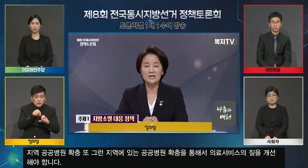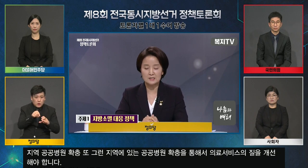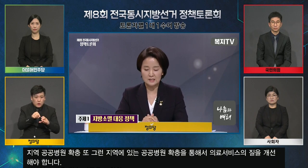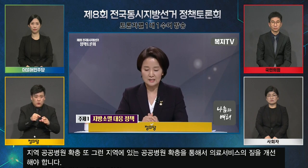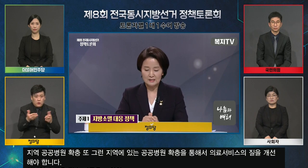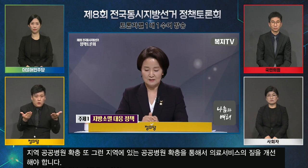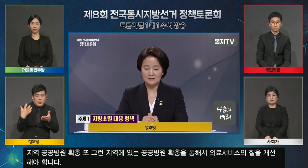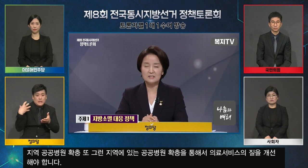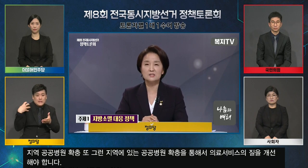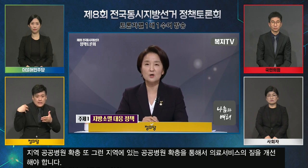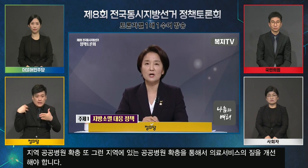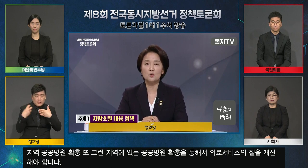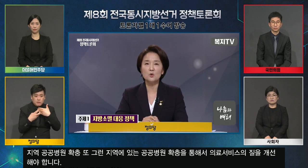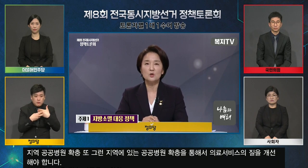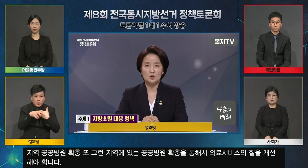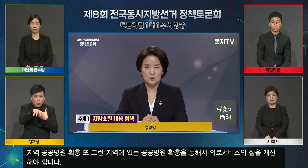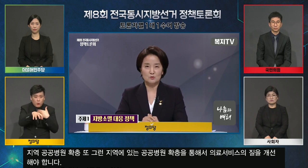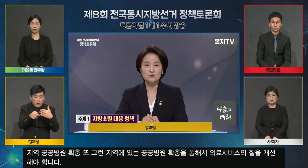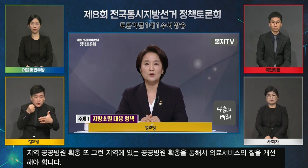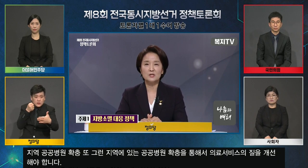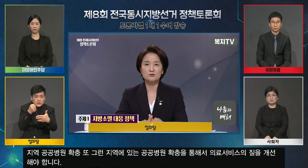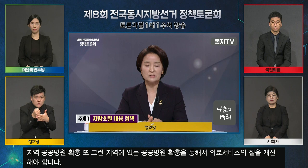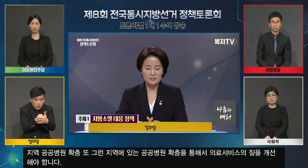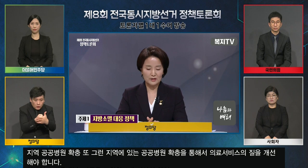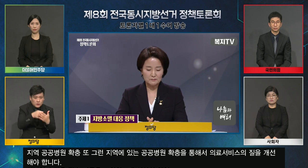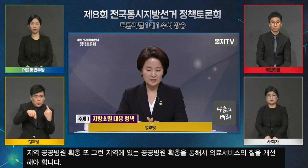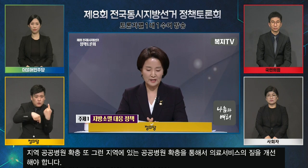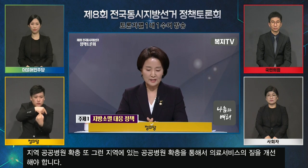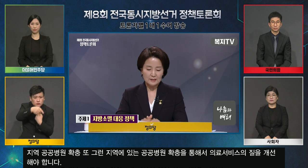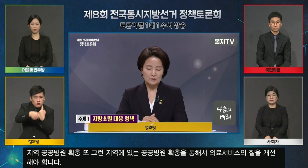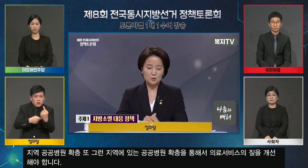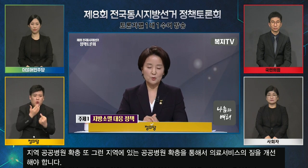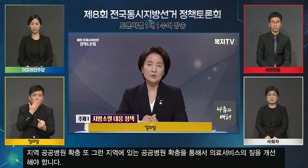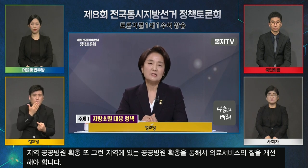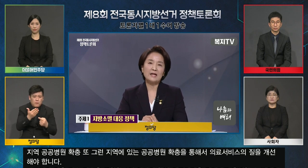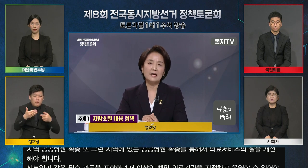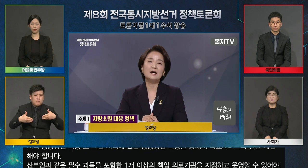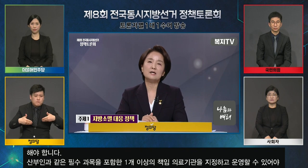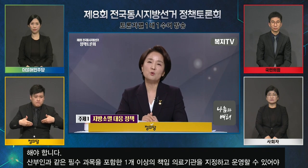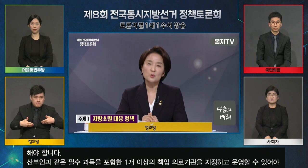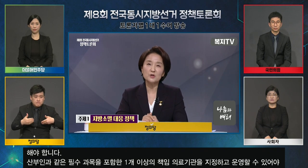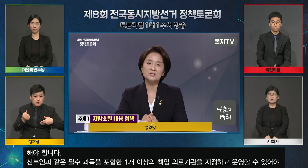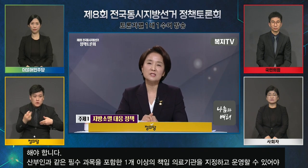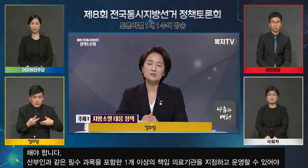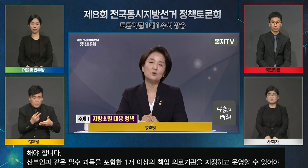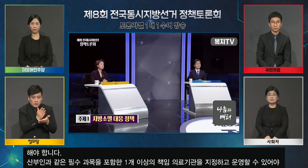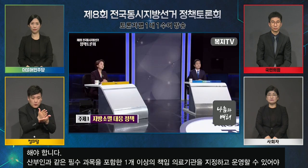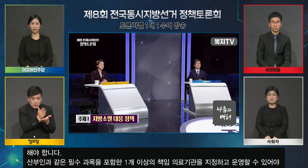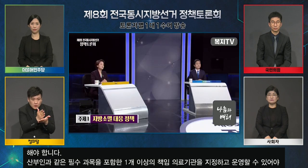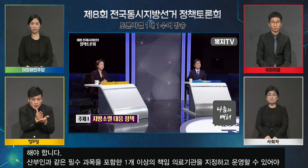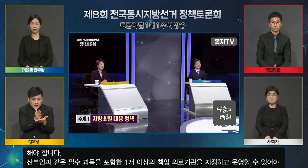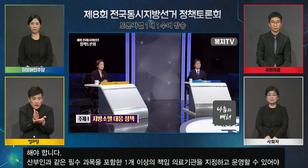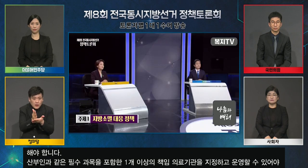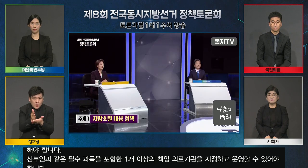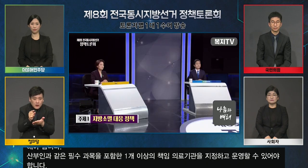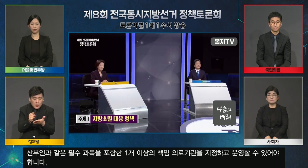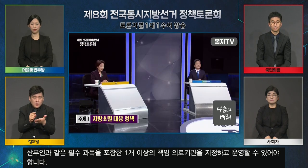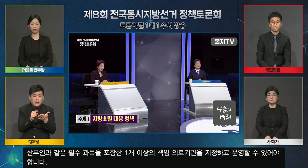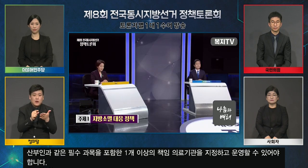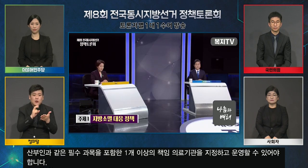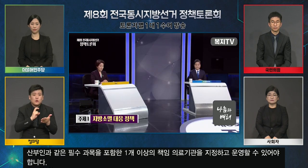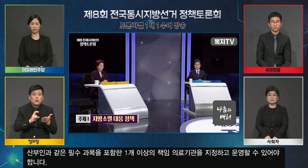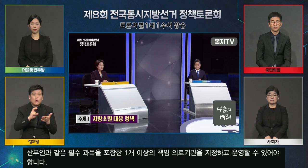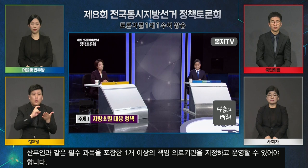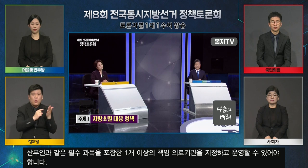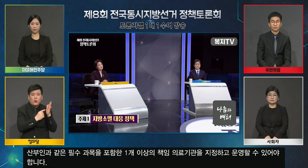의료기관을 지정하고 운영할 수 있어야 합니다. 또 다양한 공연이 정기적으로 이루어질 수